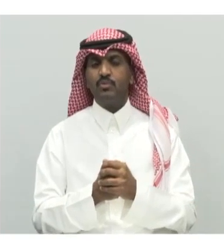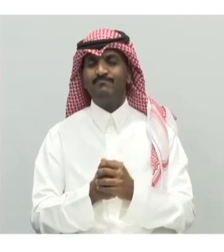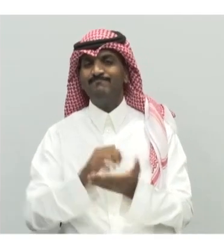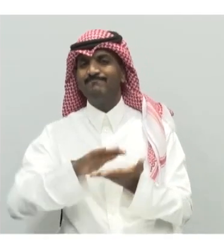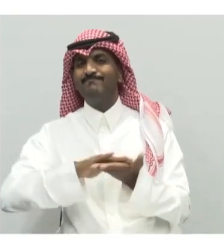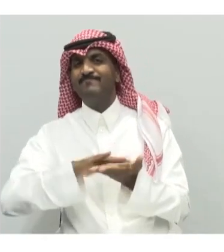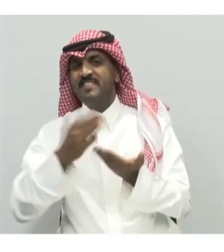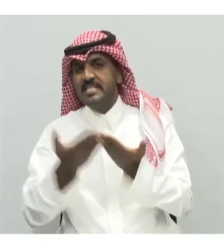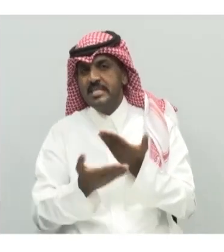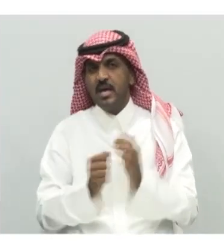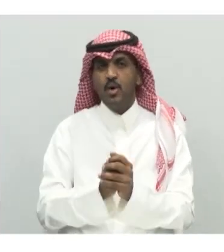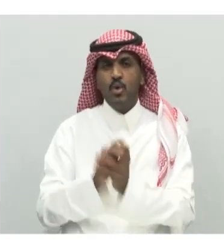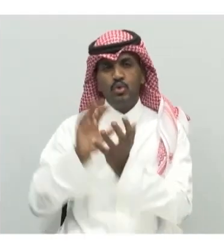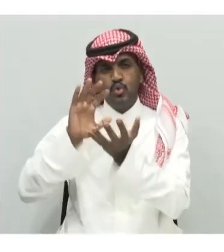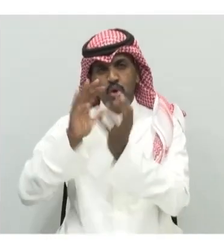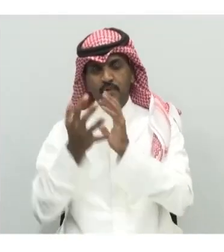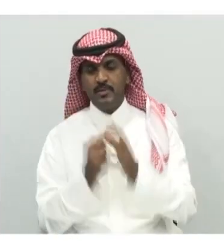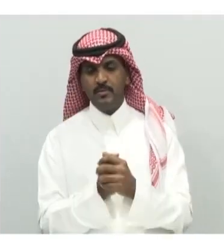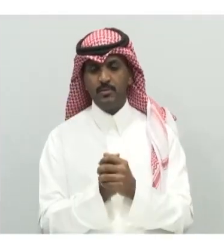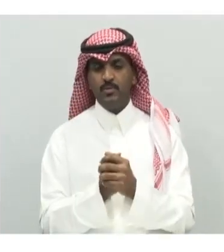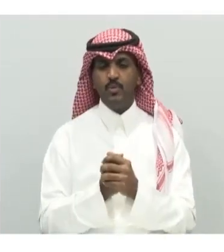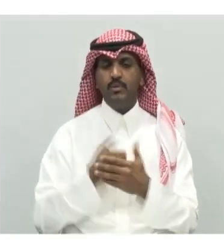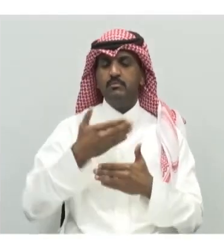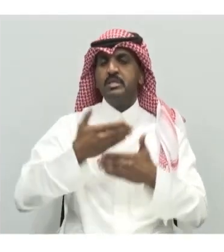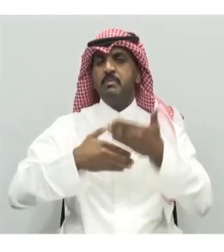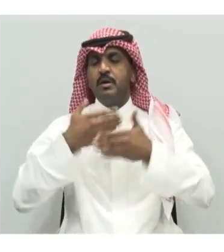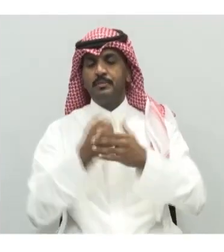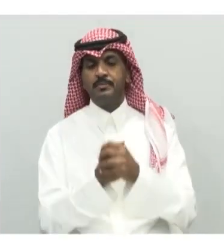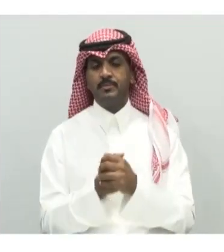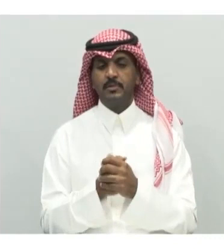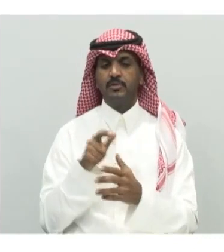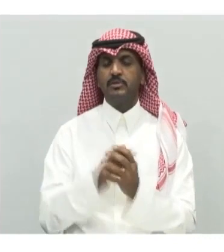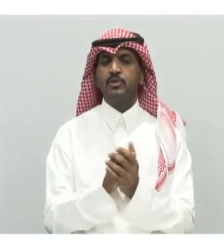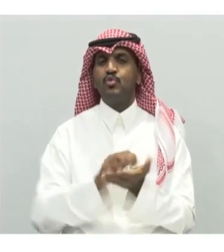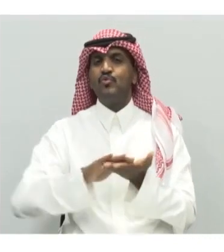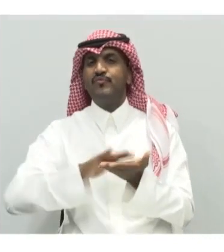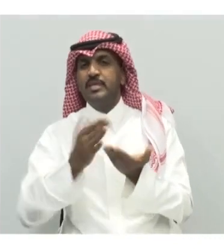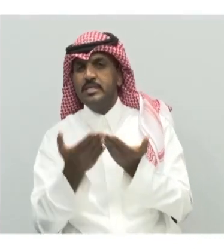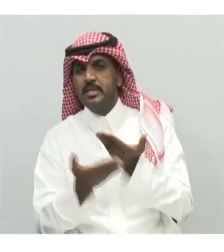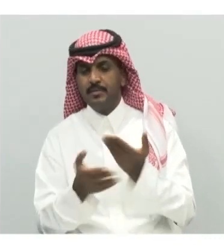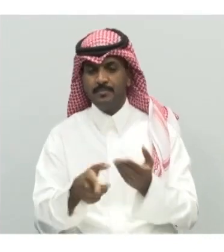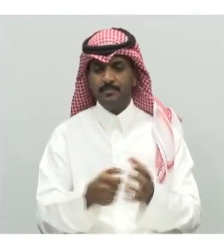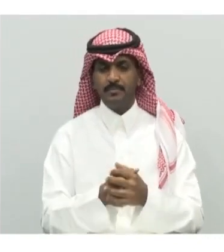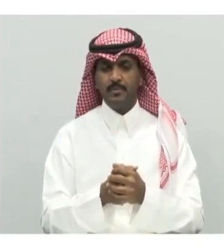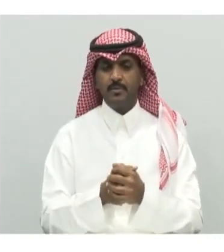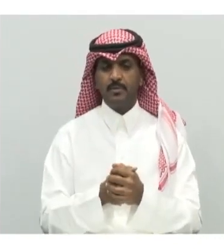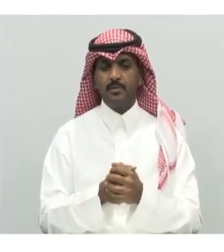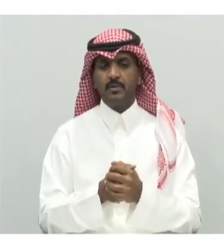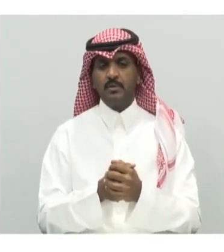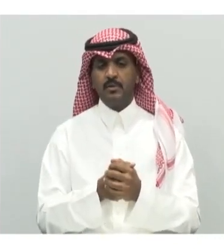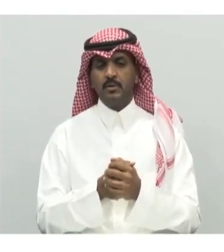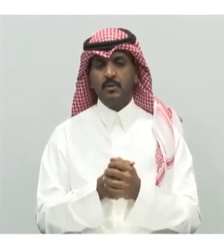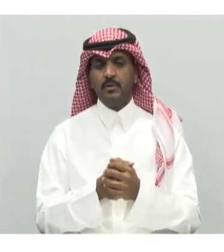ومجال الجغرافيا والعماره المنجزات في مجال الفيزياء لدينا او كان